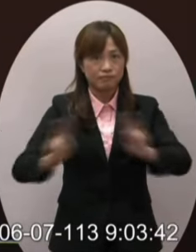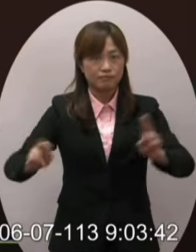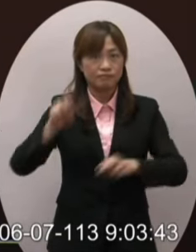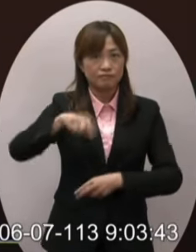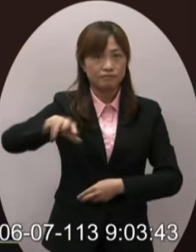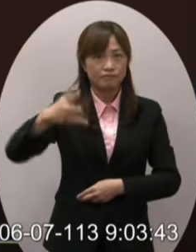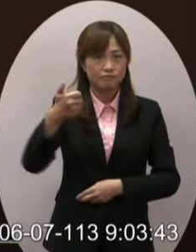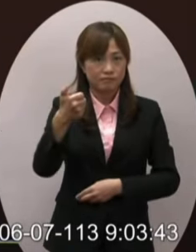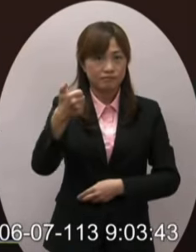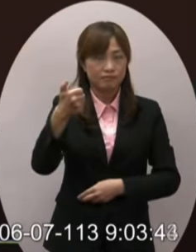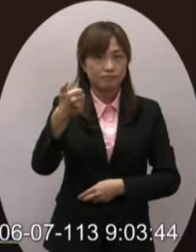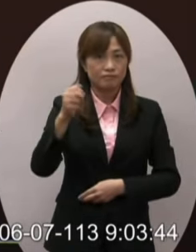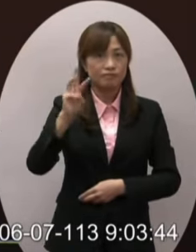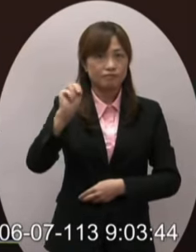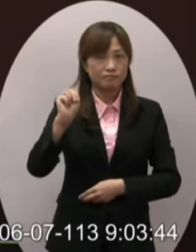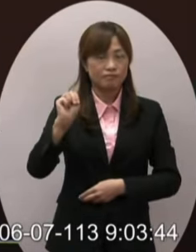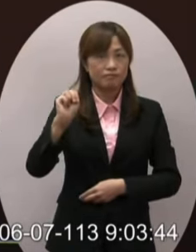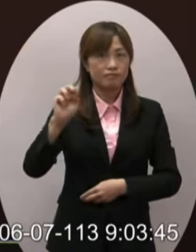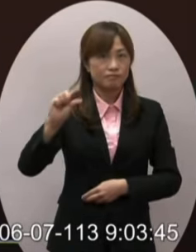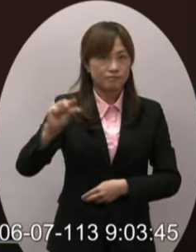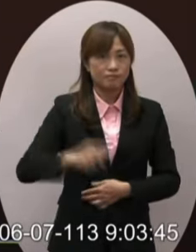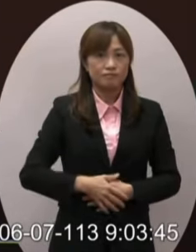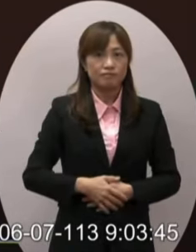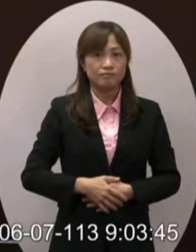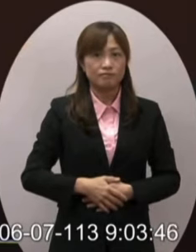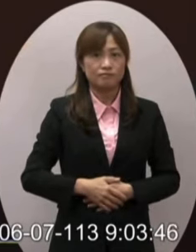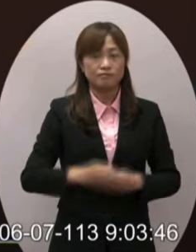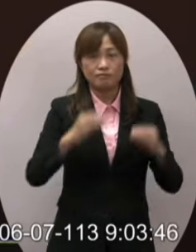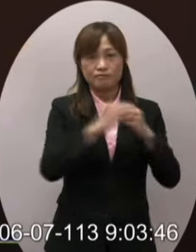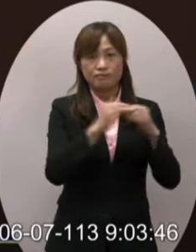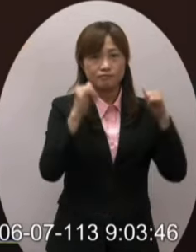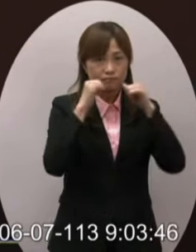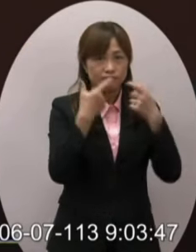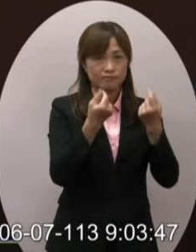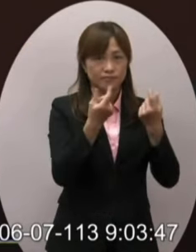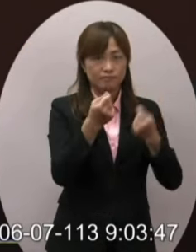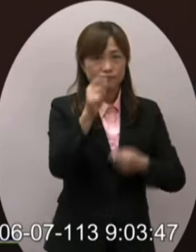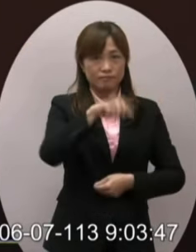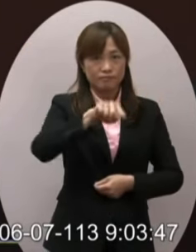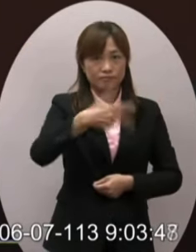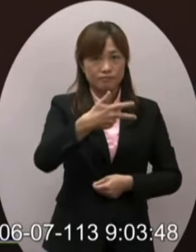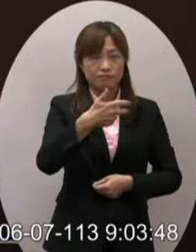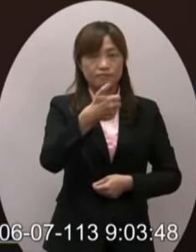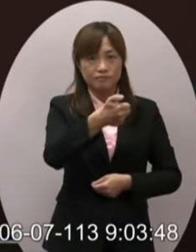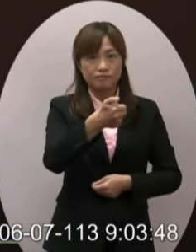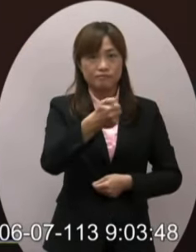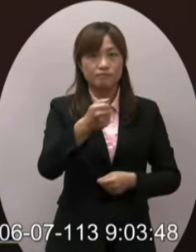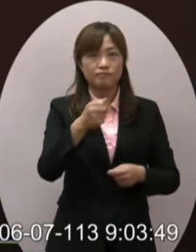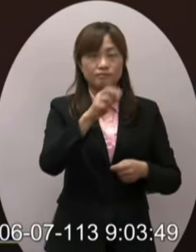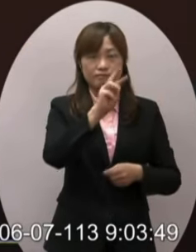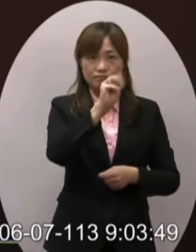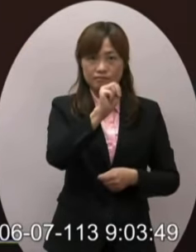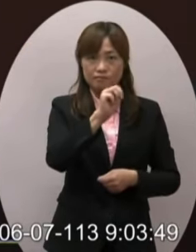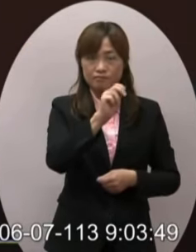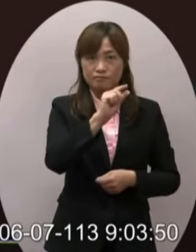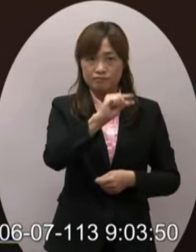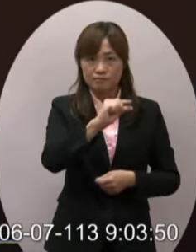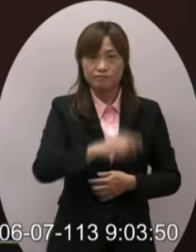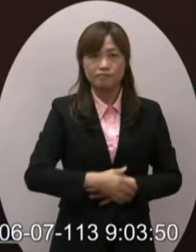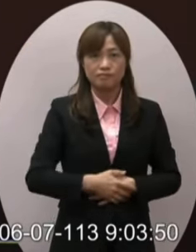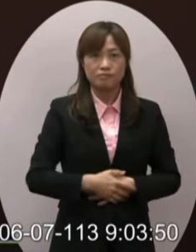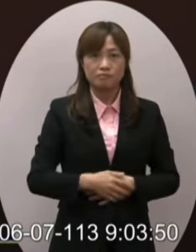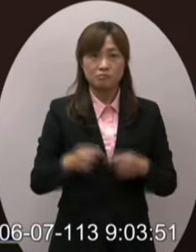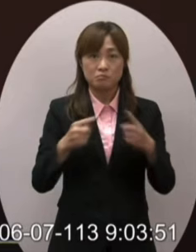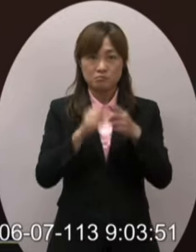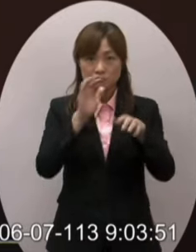1850兆瓦，麦寮气电1800兆瓦，还有人才，我们有这个虎